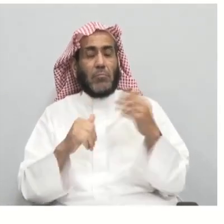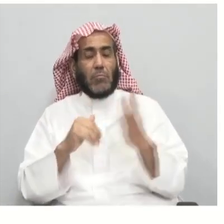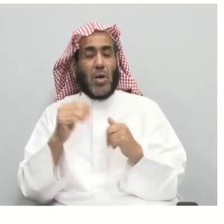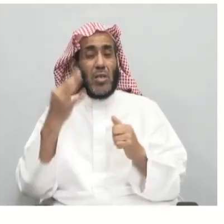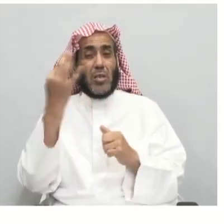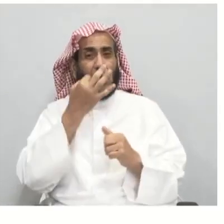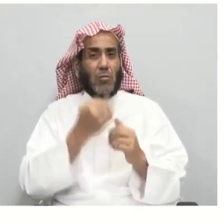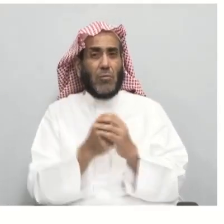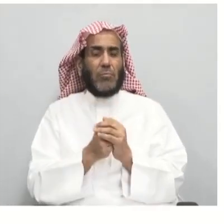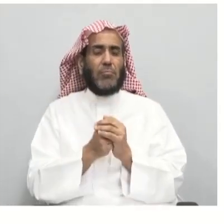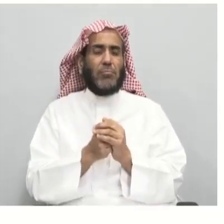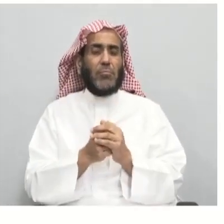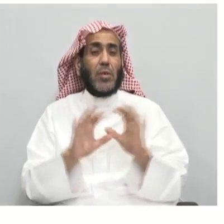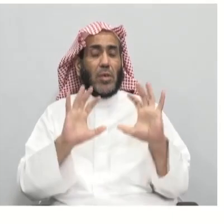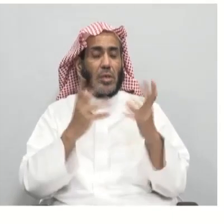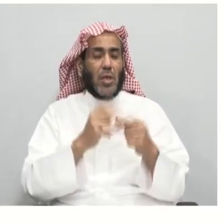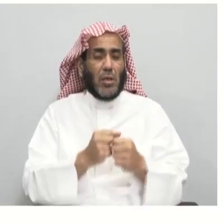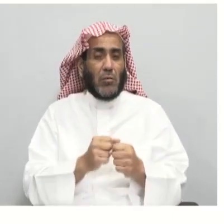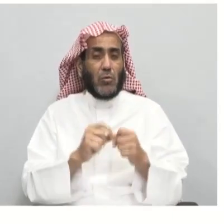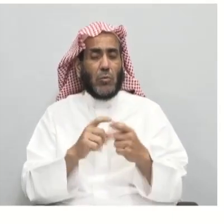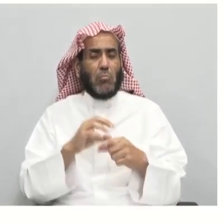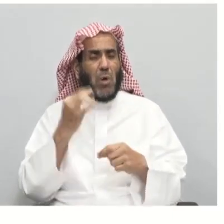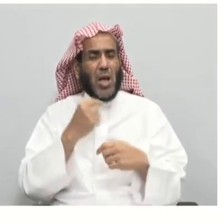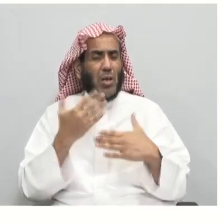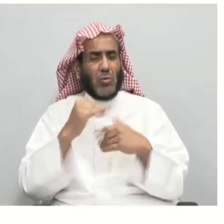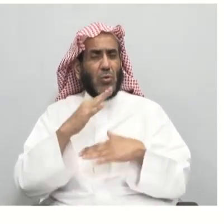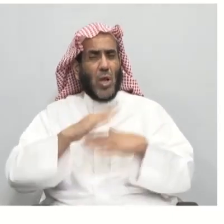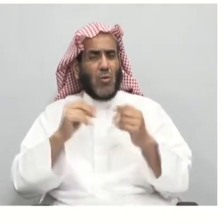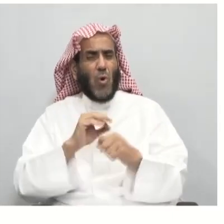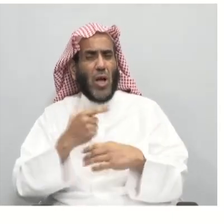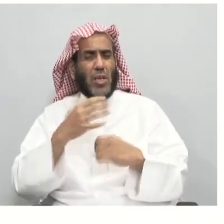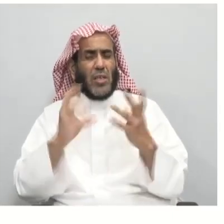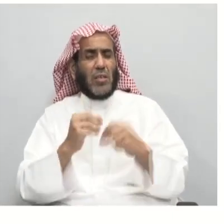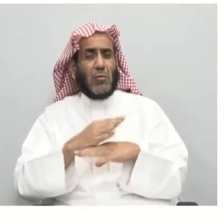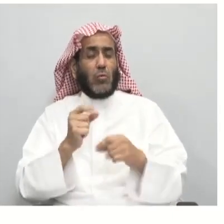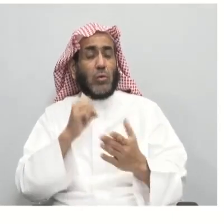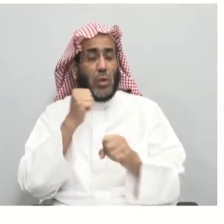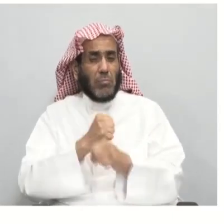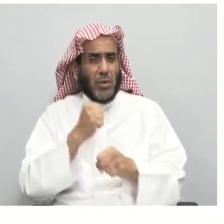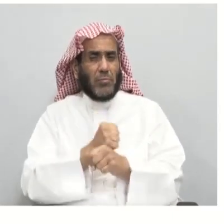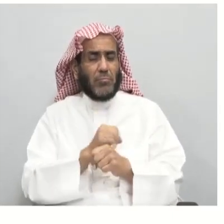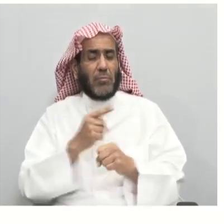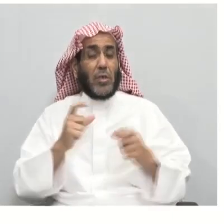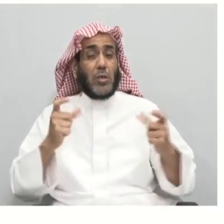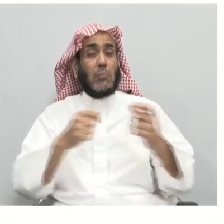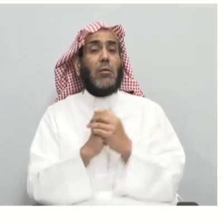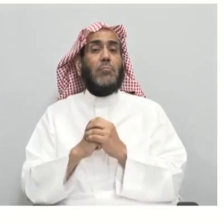التحدث اداره اجتماع مغاره التحدث تكون تطبيق للاجتماع